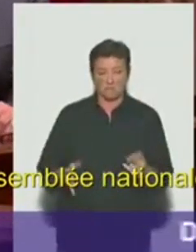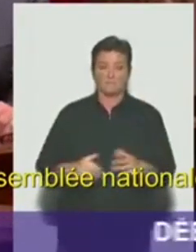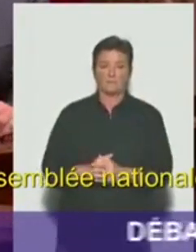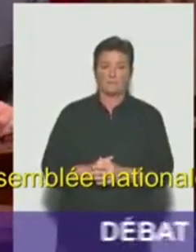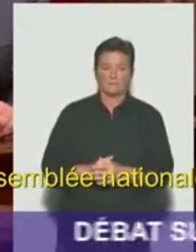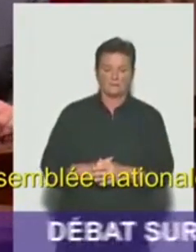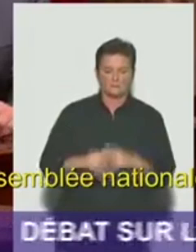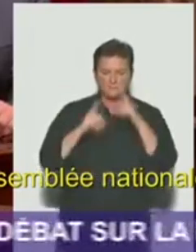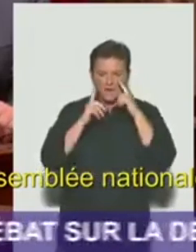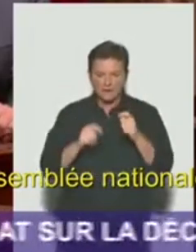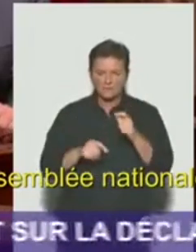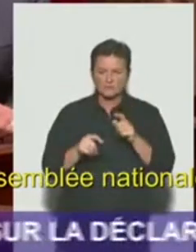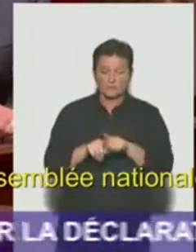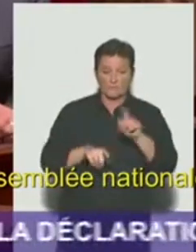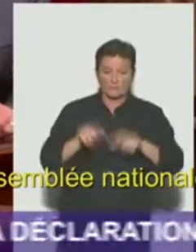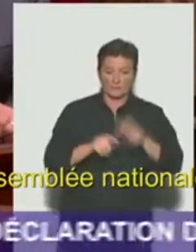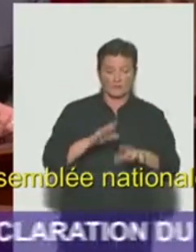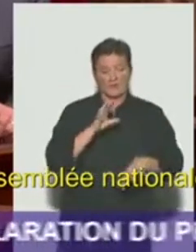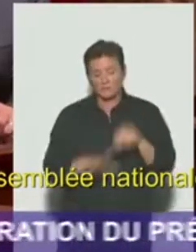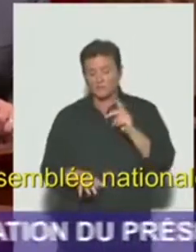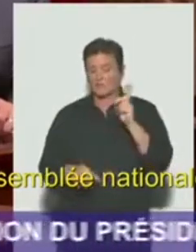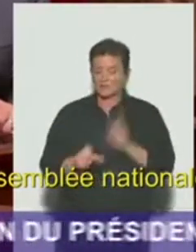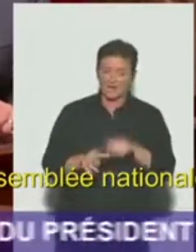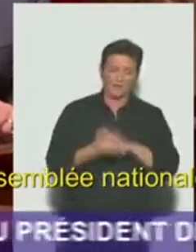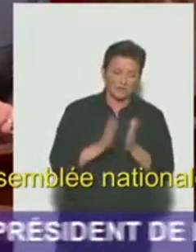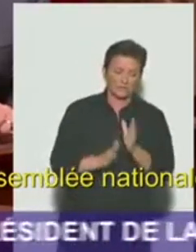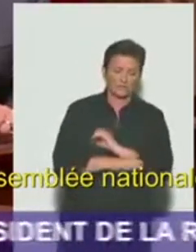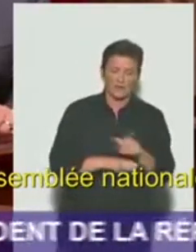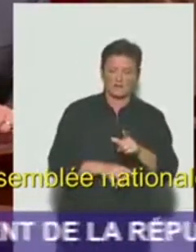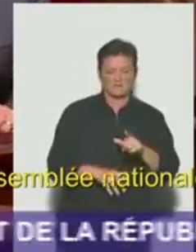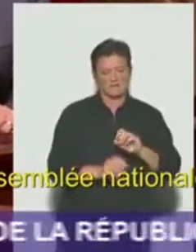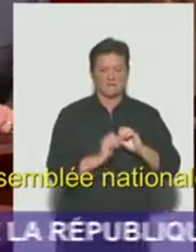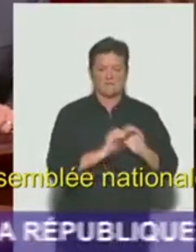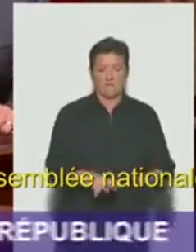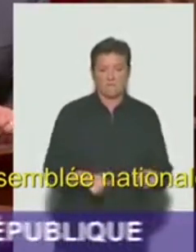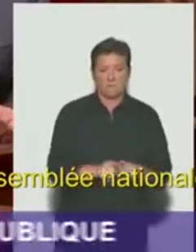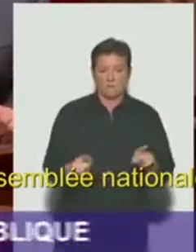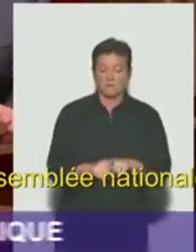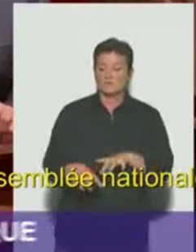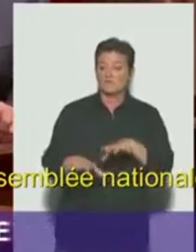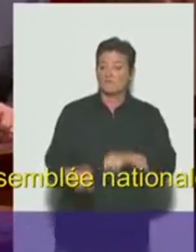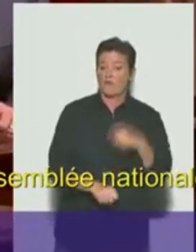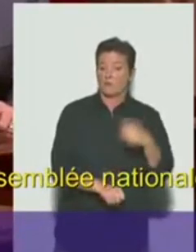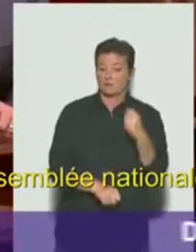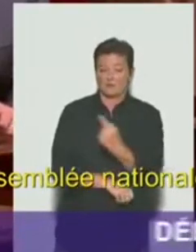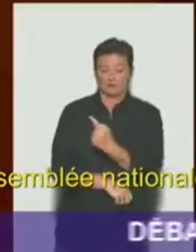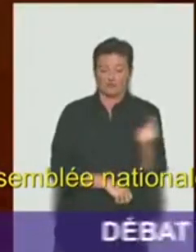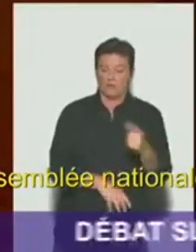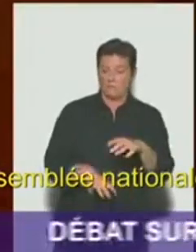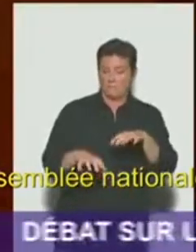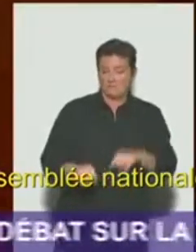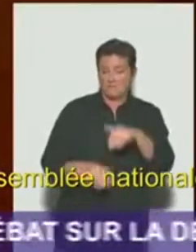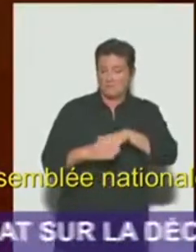défiance à l'égard des contre-pouvoirs, élus, syndicats, associations, journalistes, isolement d'un pouvoir présidentiel gonflé